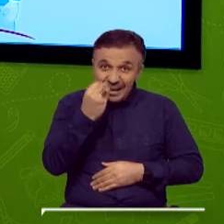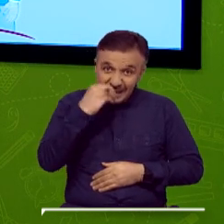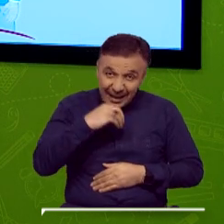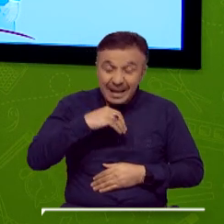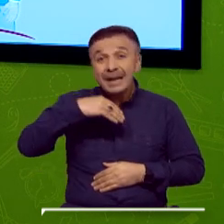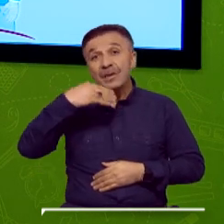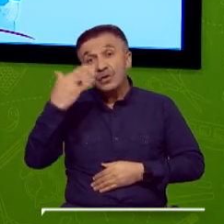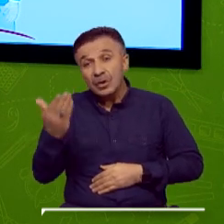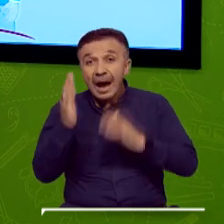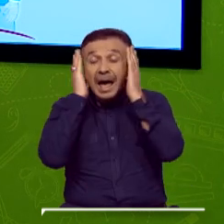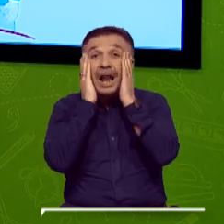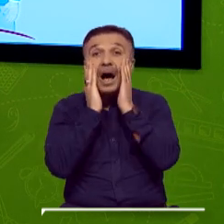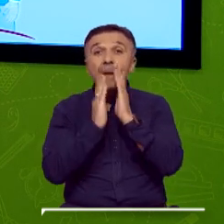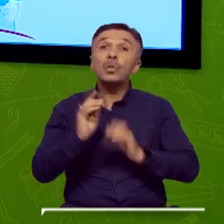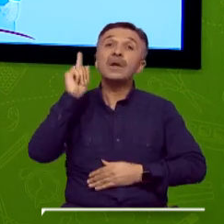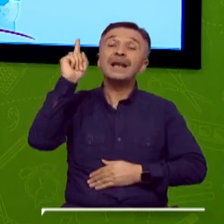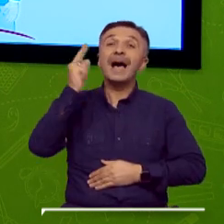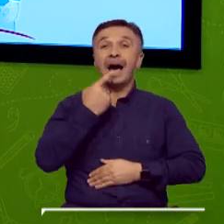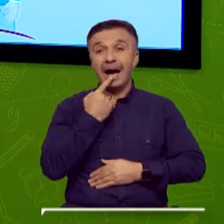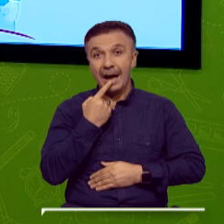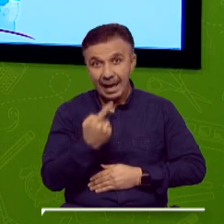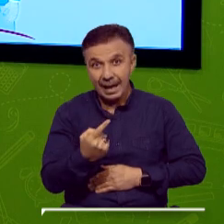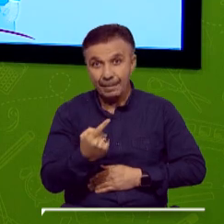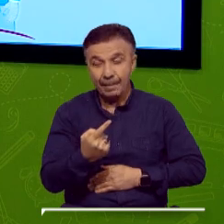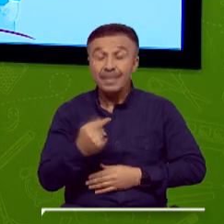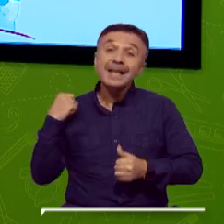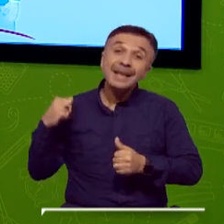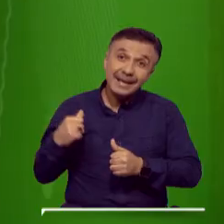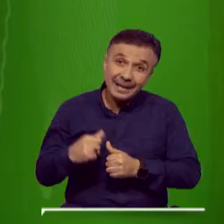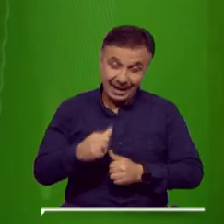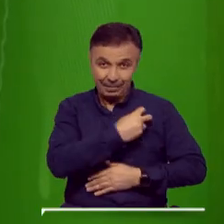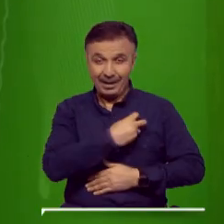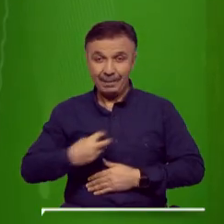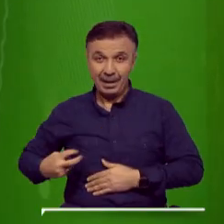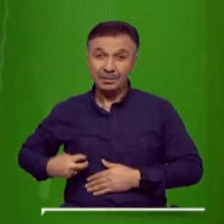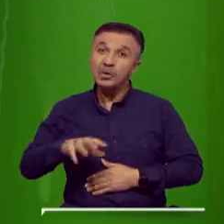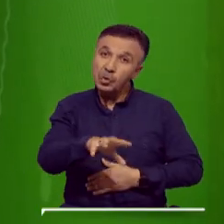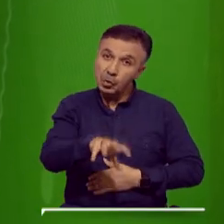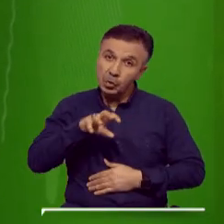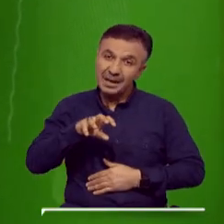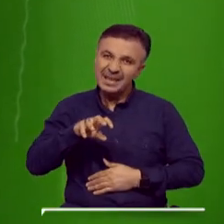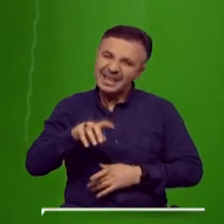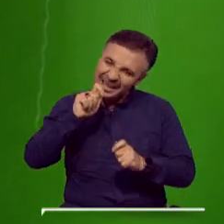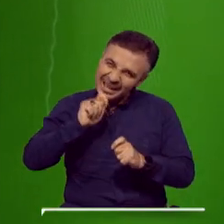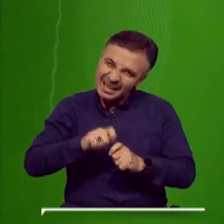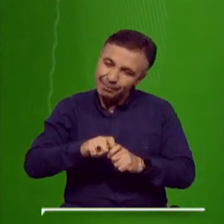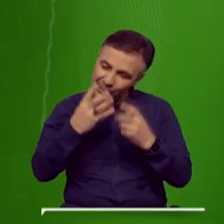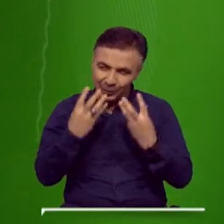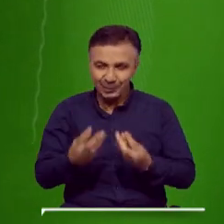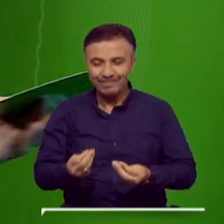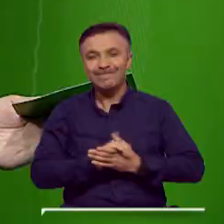sonra Elhamdülillah derim, yine Peygamberimizin sünnetini yerine